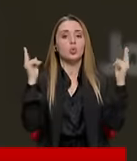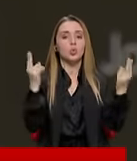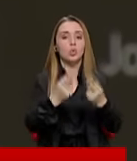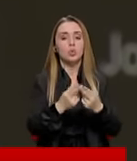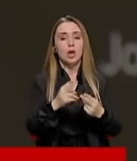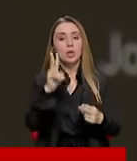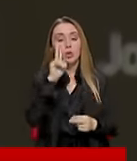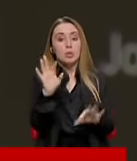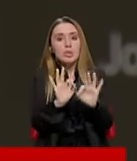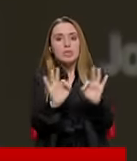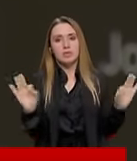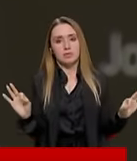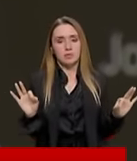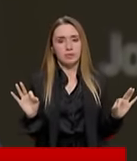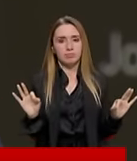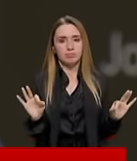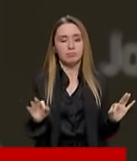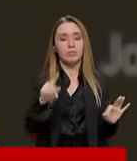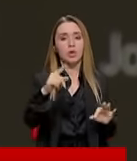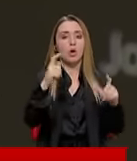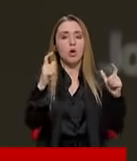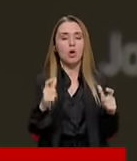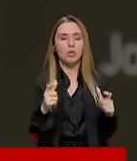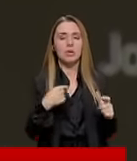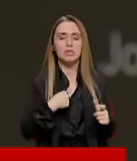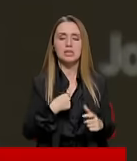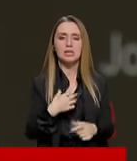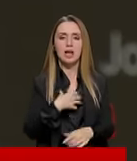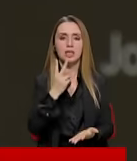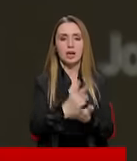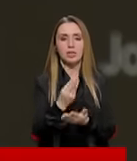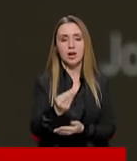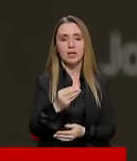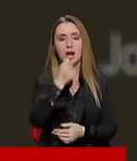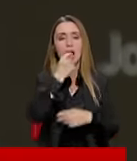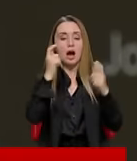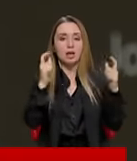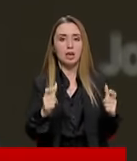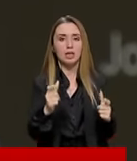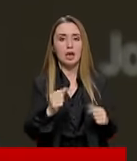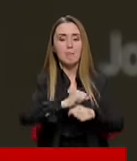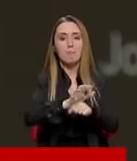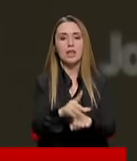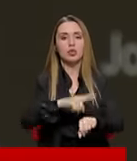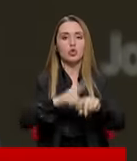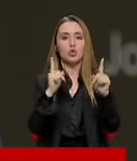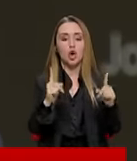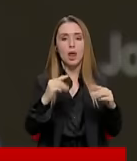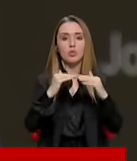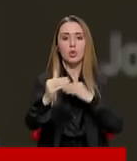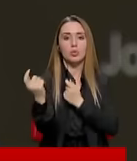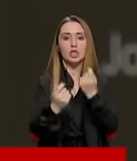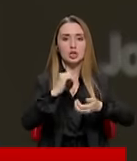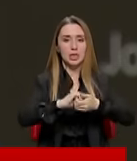karşılaşmadığı bir olaydı orada inisiyatif aldık Eee Ankara'da pandemi döneminde toplumla